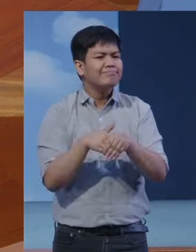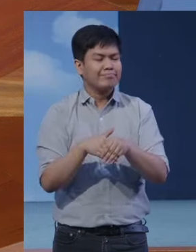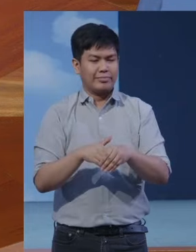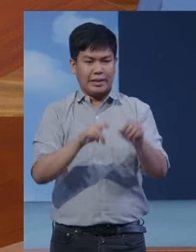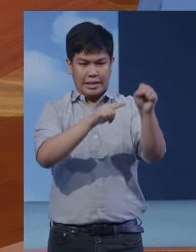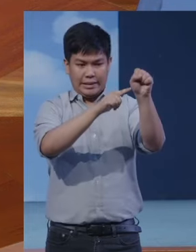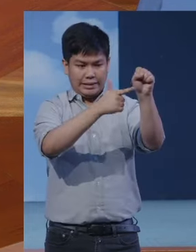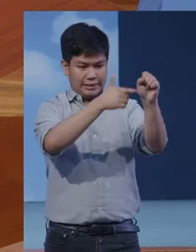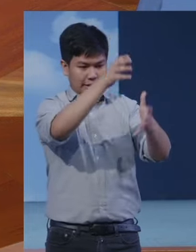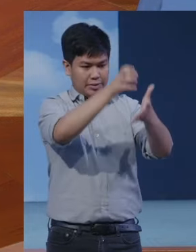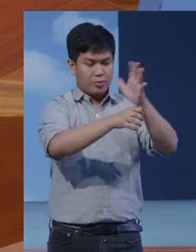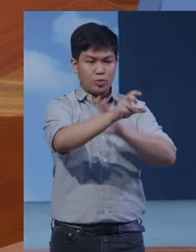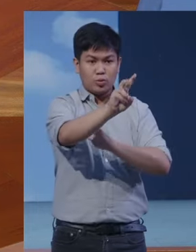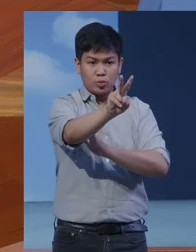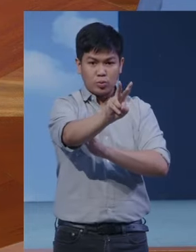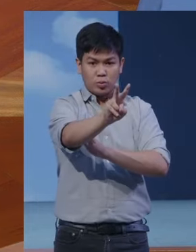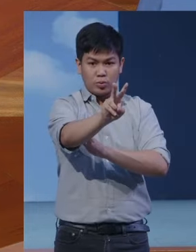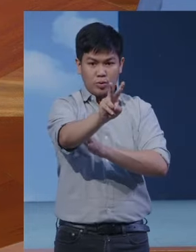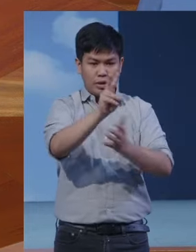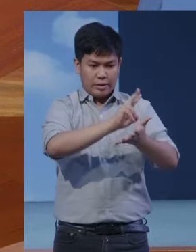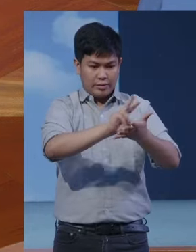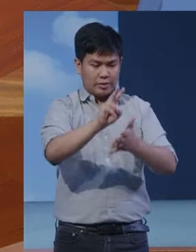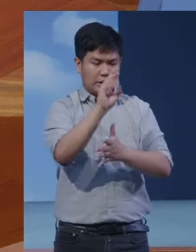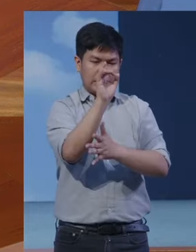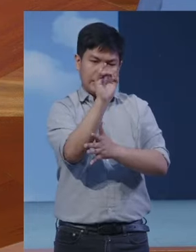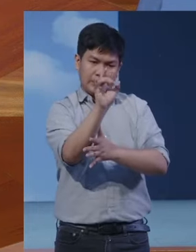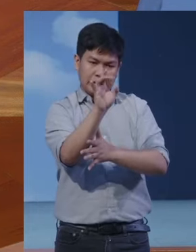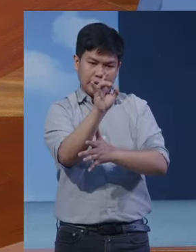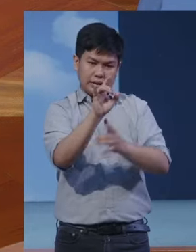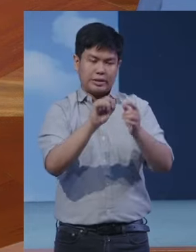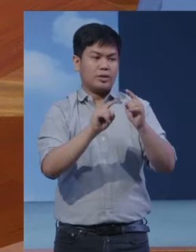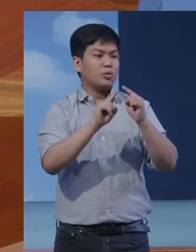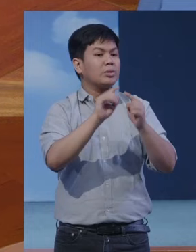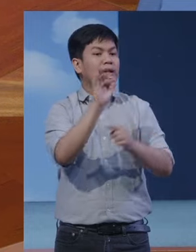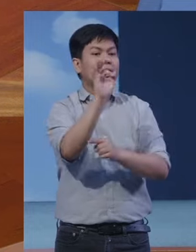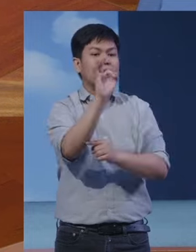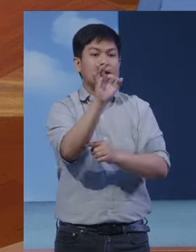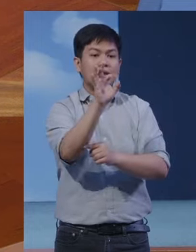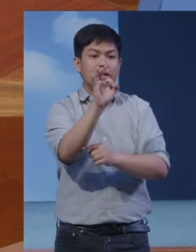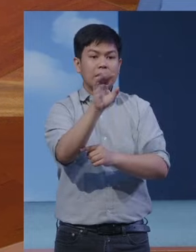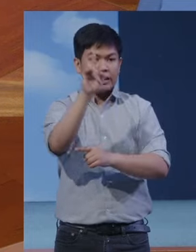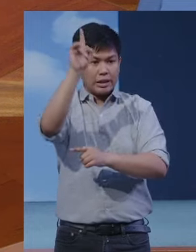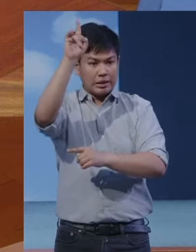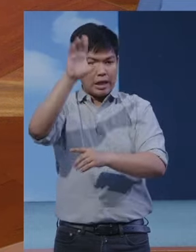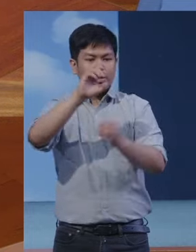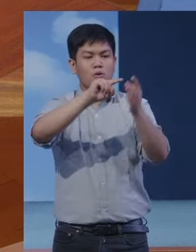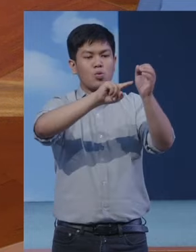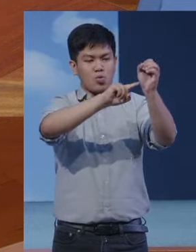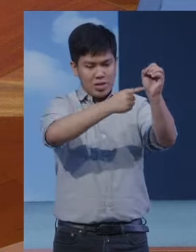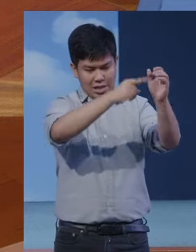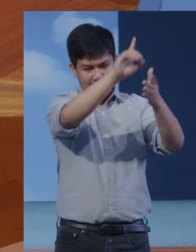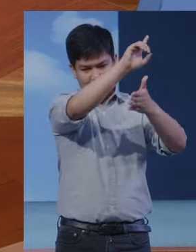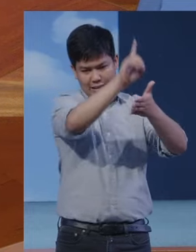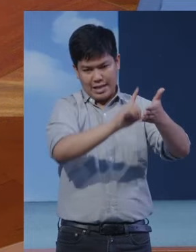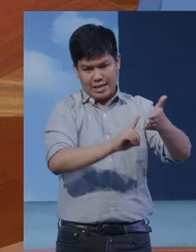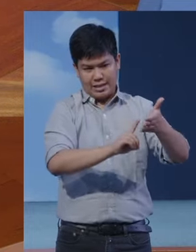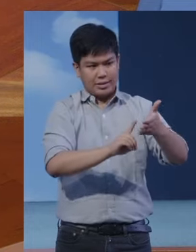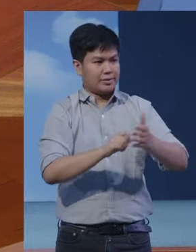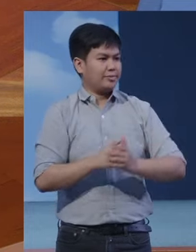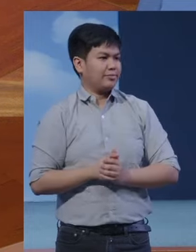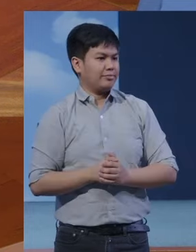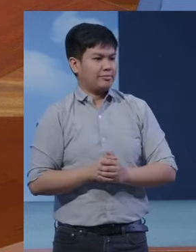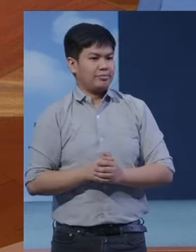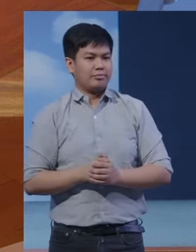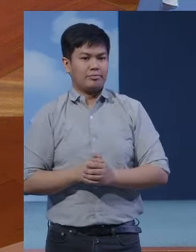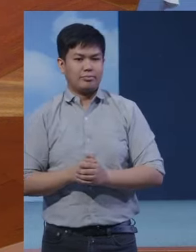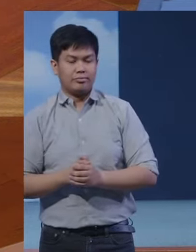genesis chapter 2 verse 18 ang kanyang original design Nalagyan ko po lang ko